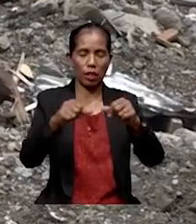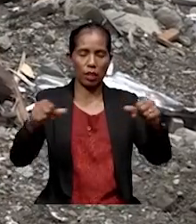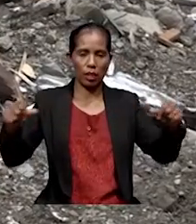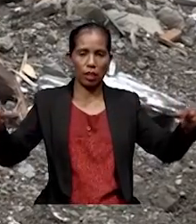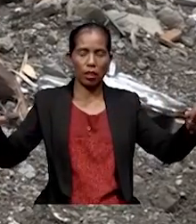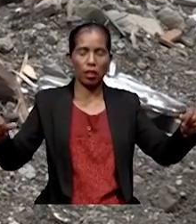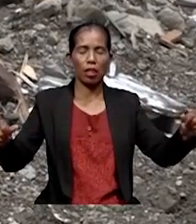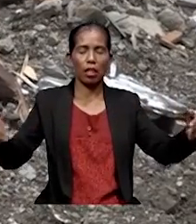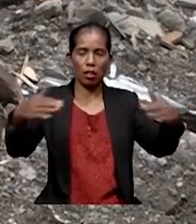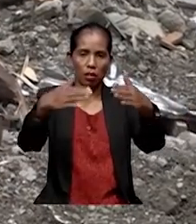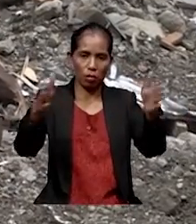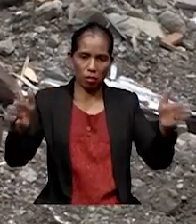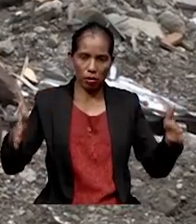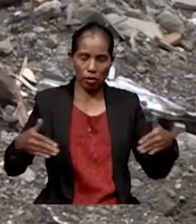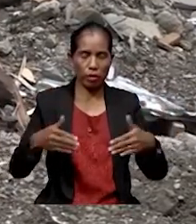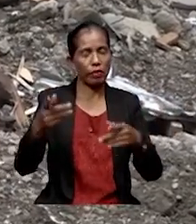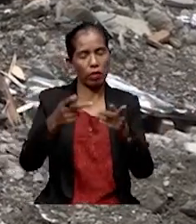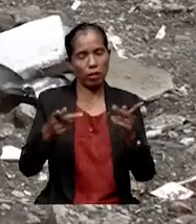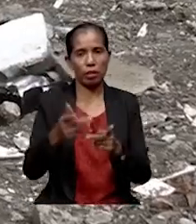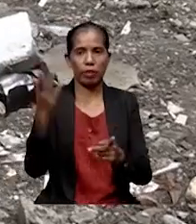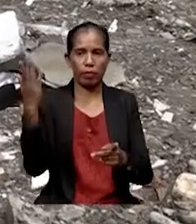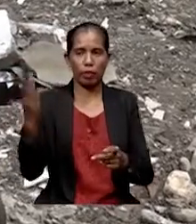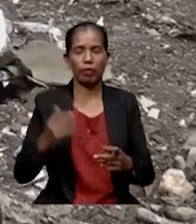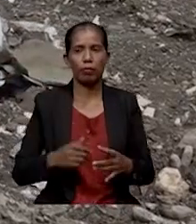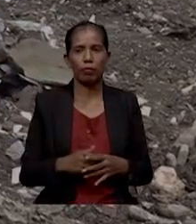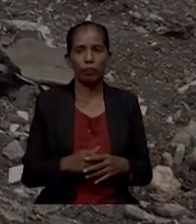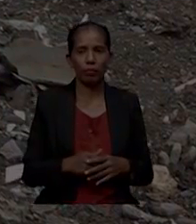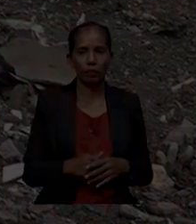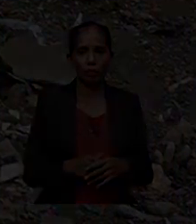haleu rai e afatin neba. Napoleão Xavier, Dilma Suzeite, Gemen.